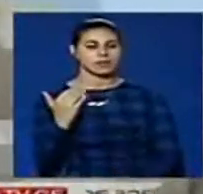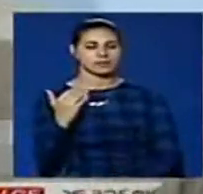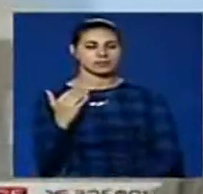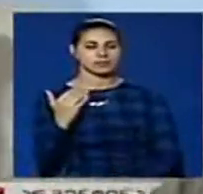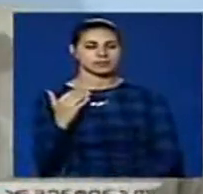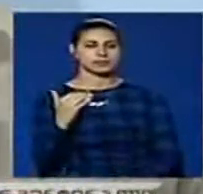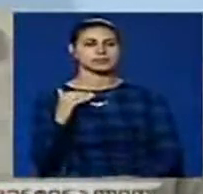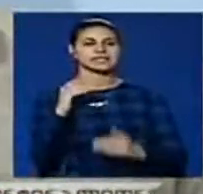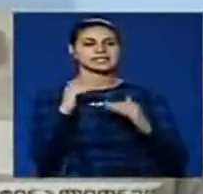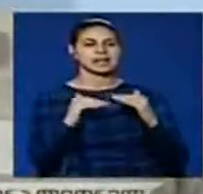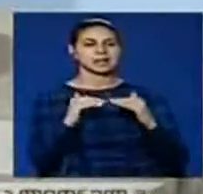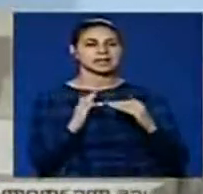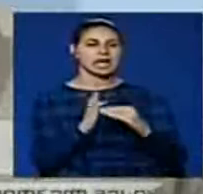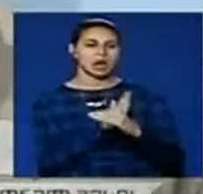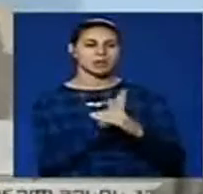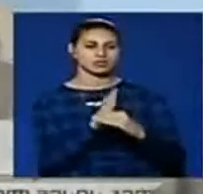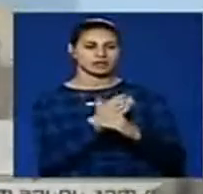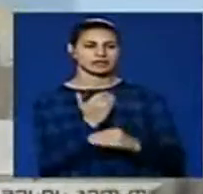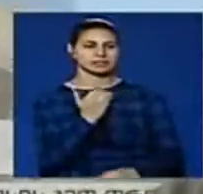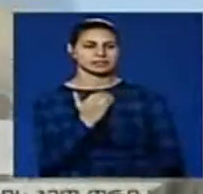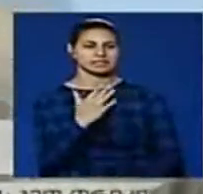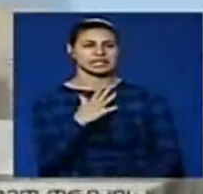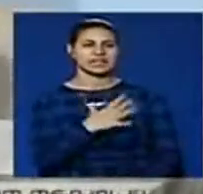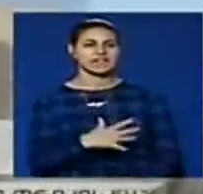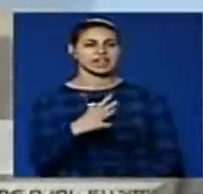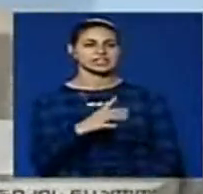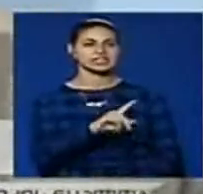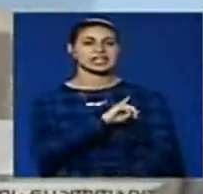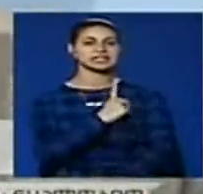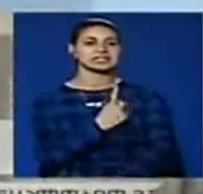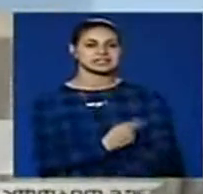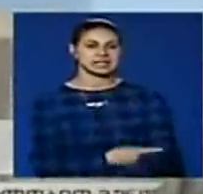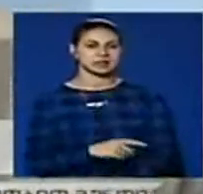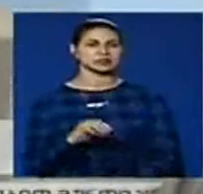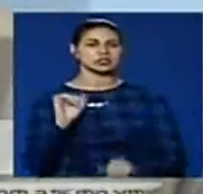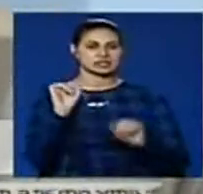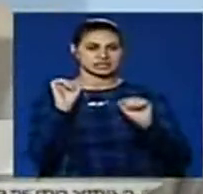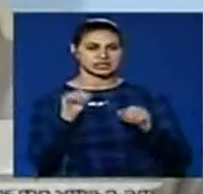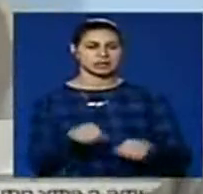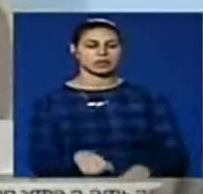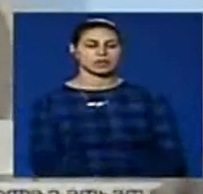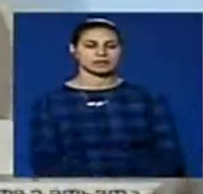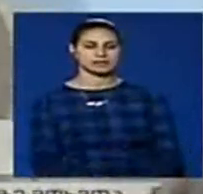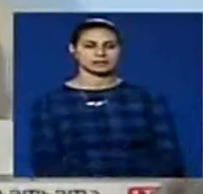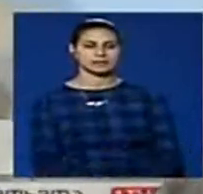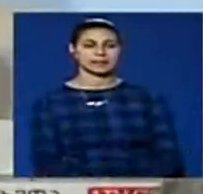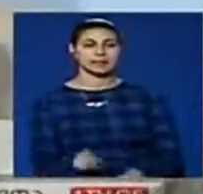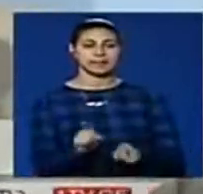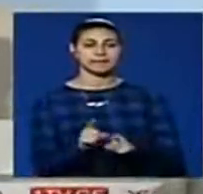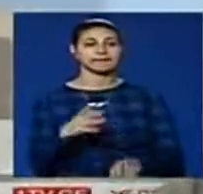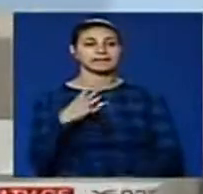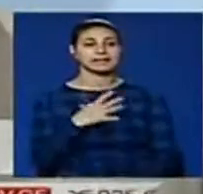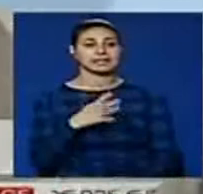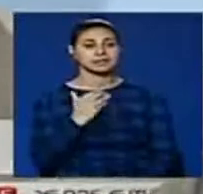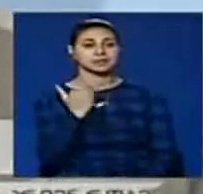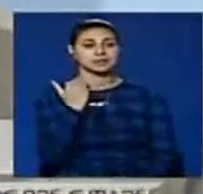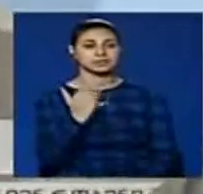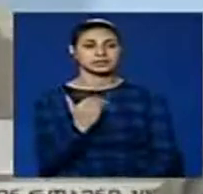სამხრეთ აღმოსავლეთი ქვეყნების თანამშრომლობის გაძლიერების შესაძლებლობას, განსაკუთრებით საქართველოსთვის,